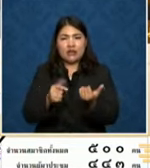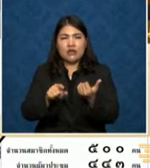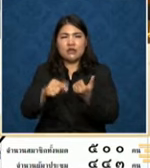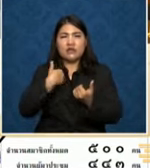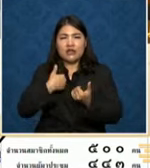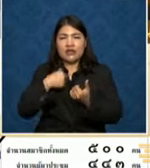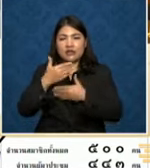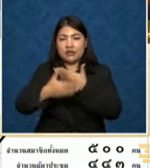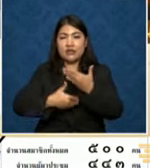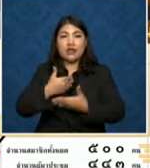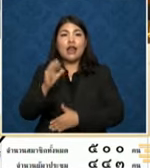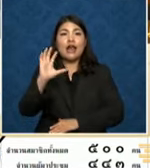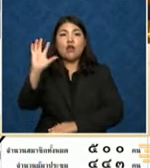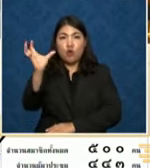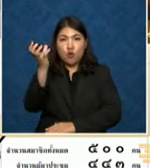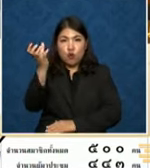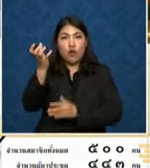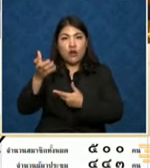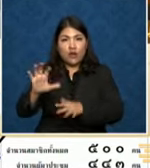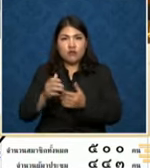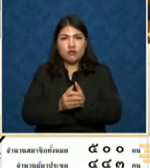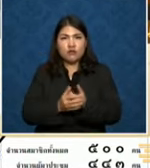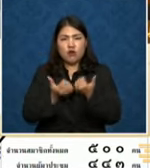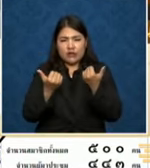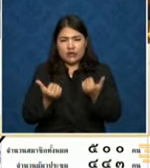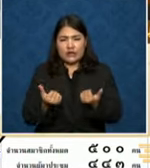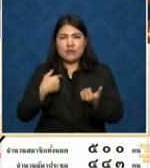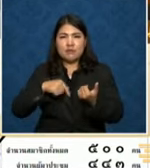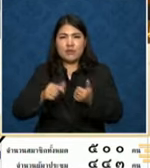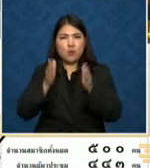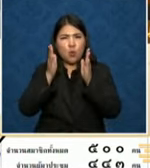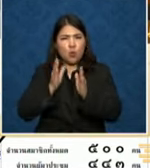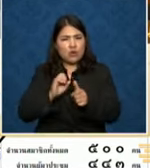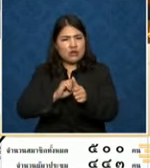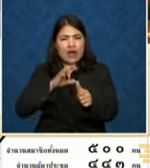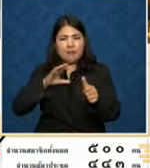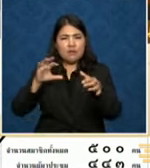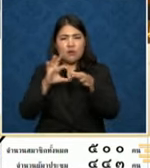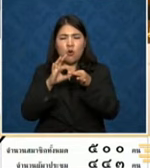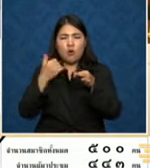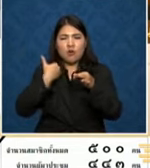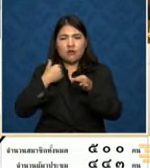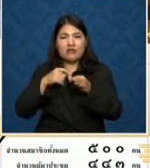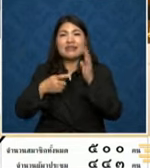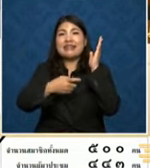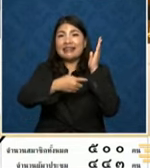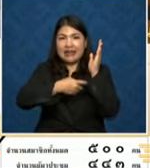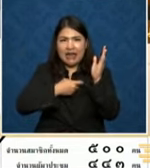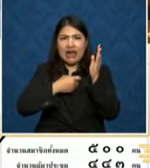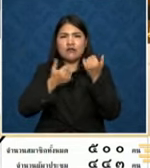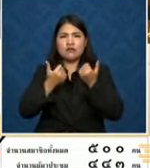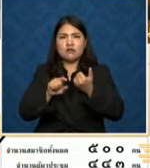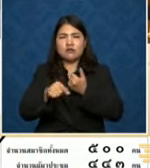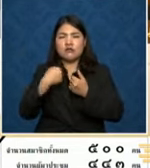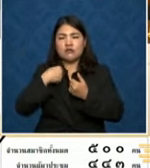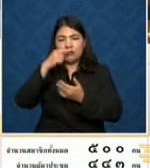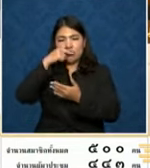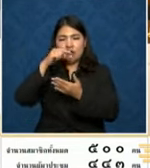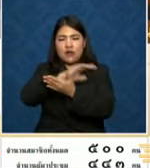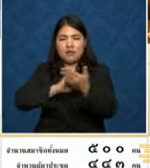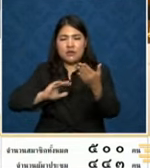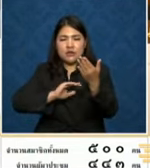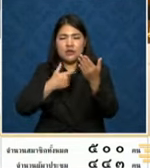โลกแล้วเราเป็นผู้นำทางด้านยางพาราดังนั้นยางพาราไทยเราครองตลาดโลกเดี๋ยว